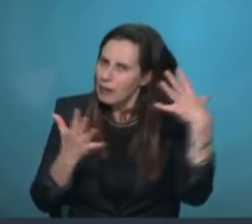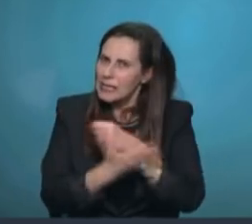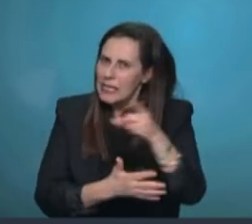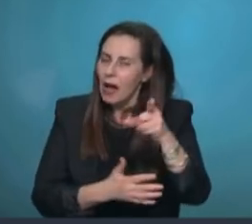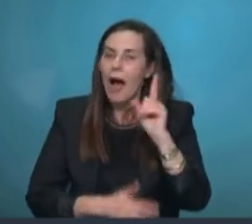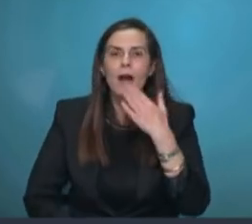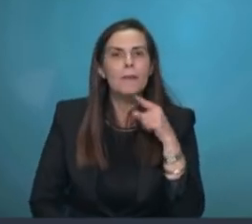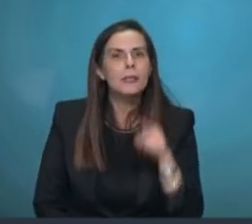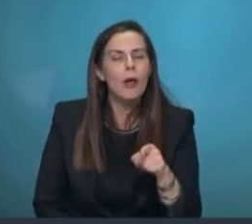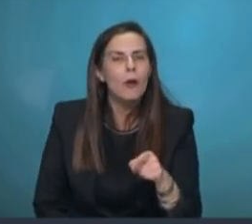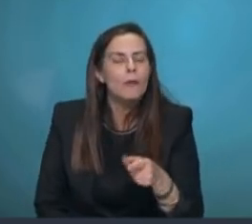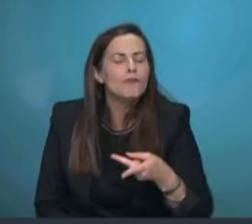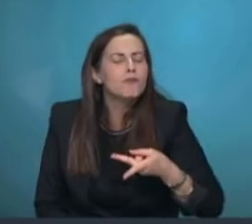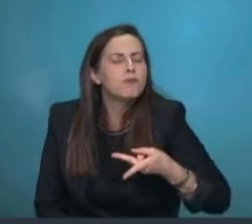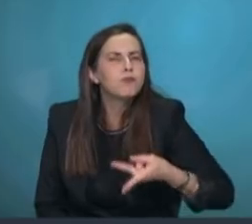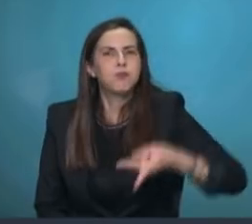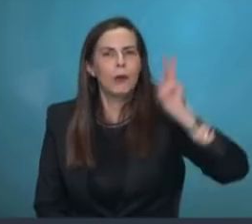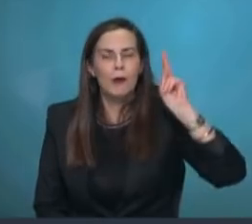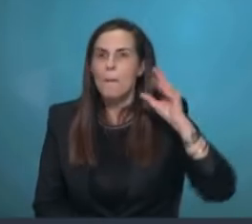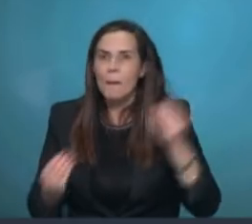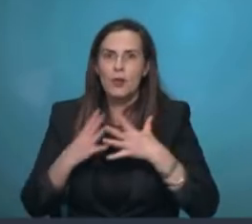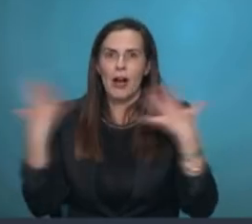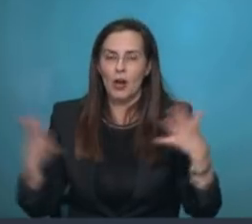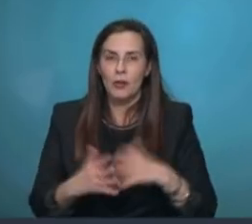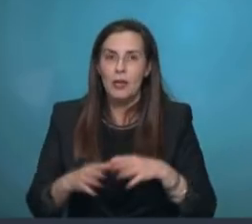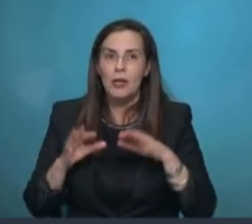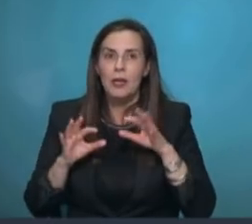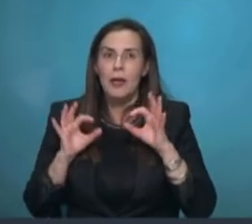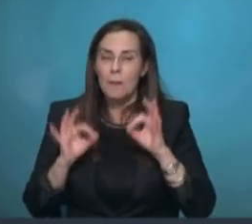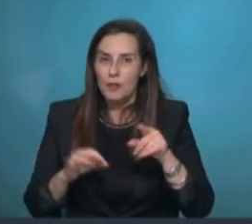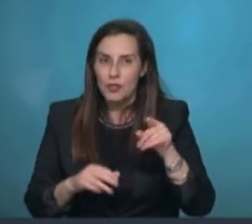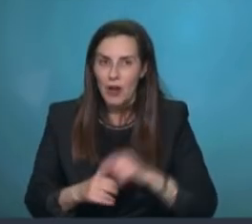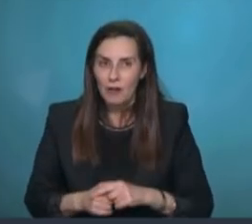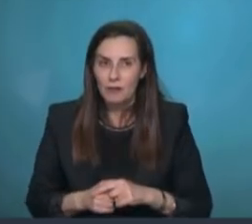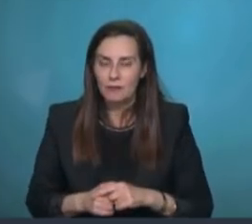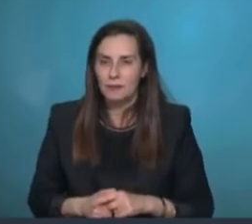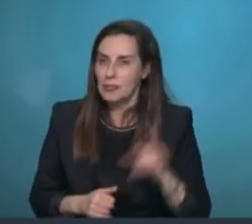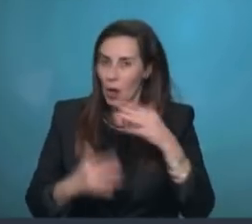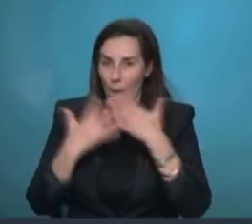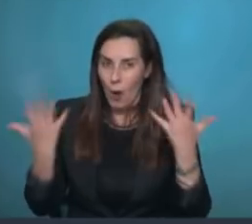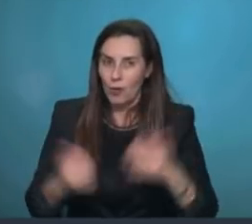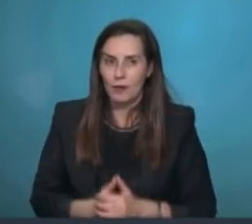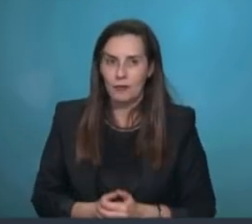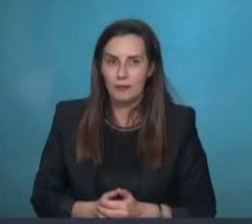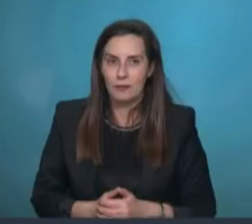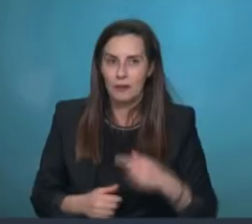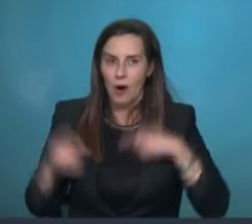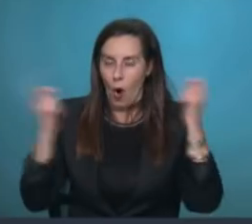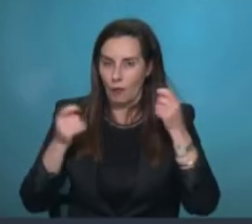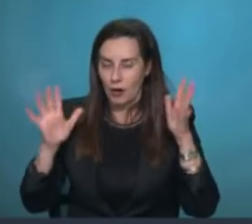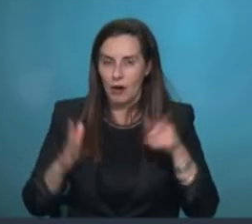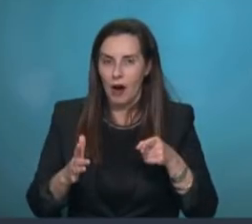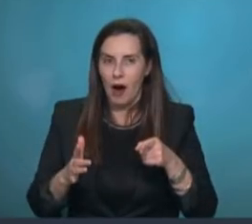בישראל מדובר ללא ספק בסנסציה. עבור הגיס מאיסטנבול זה לא מובן מאליו. כן, כסיכנש שוק